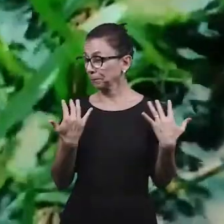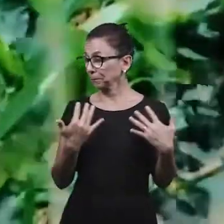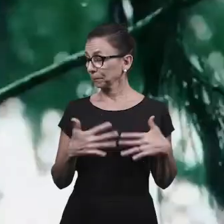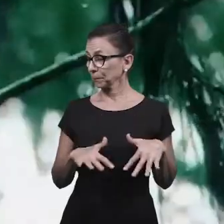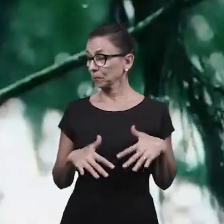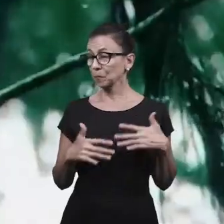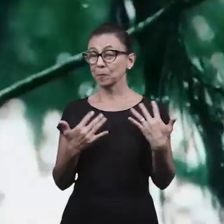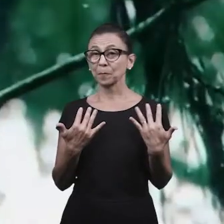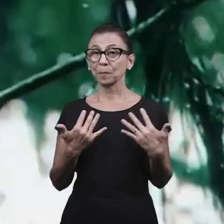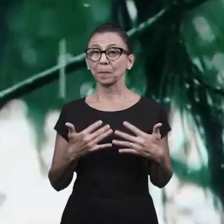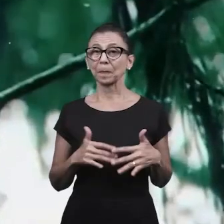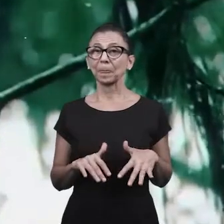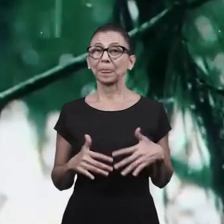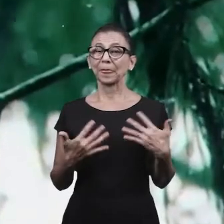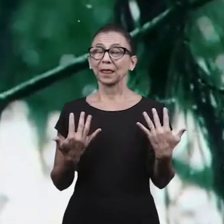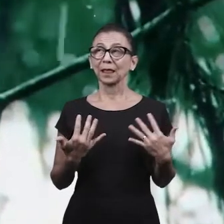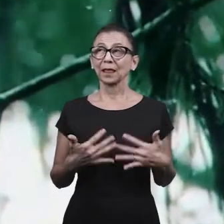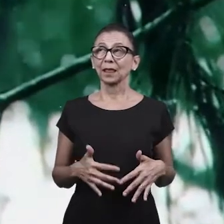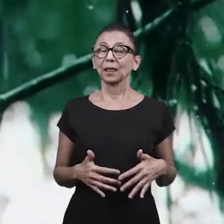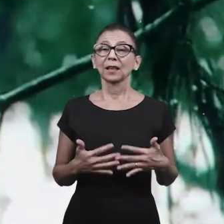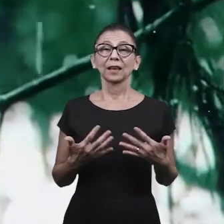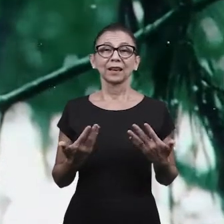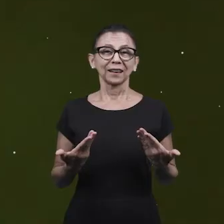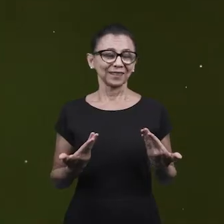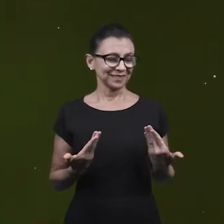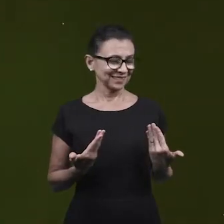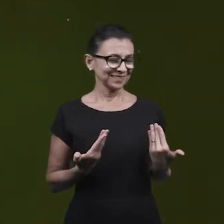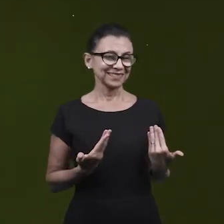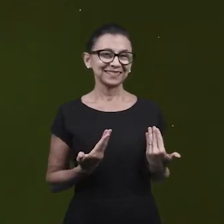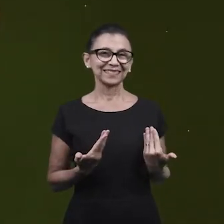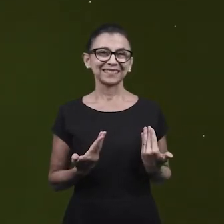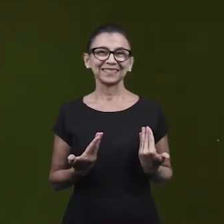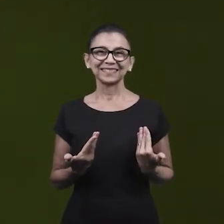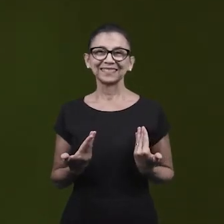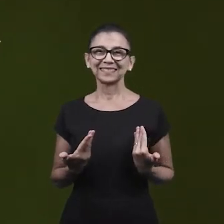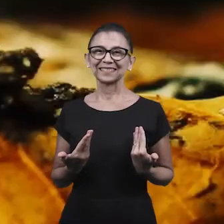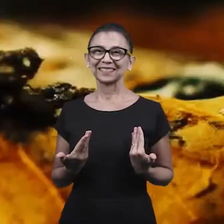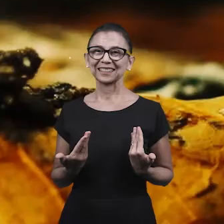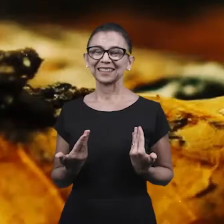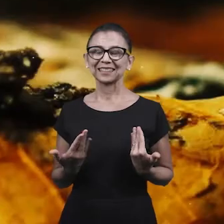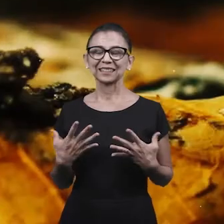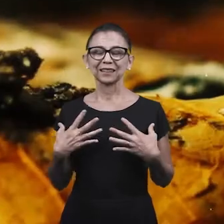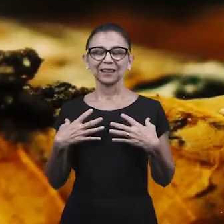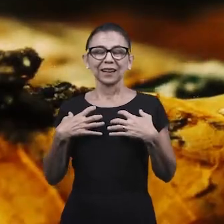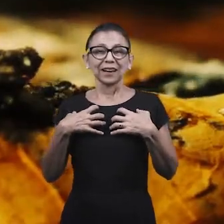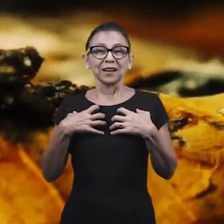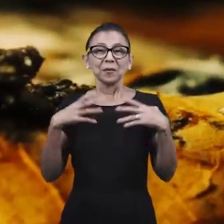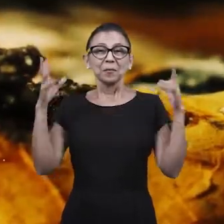Oh,